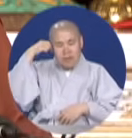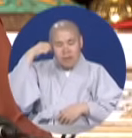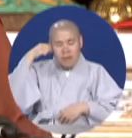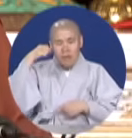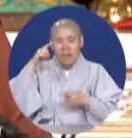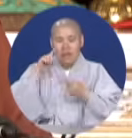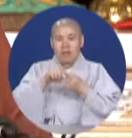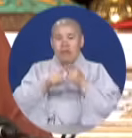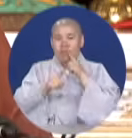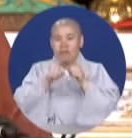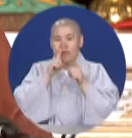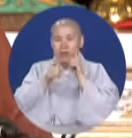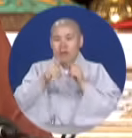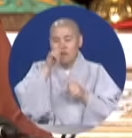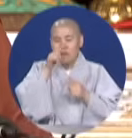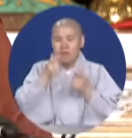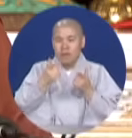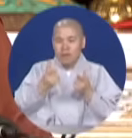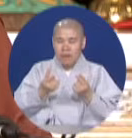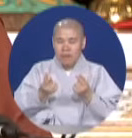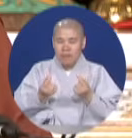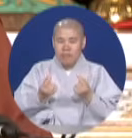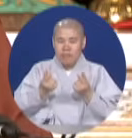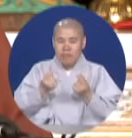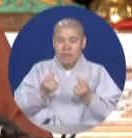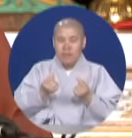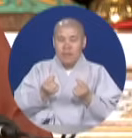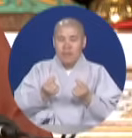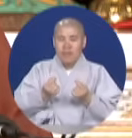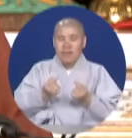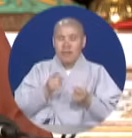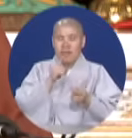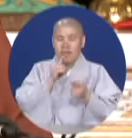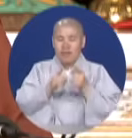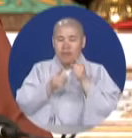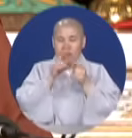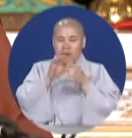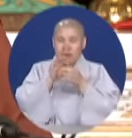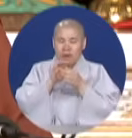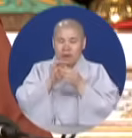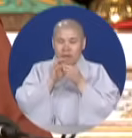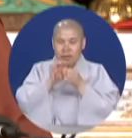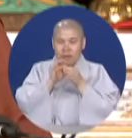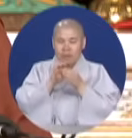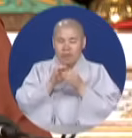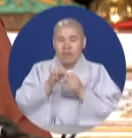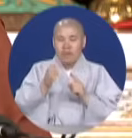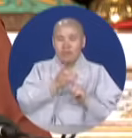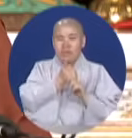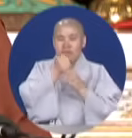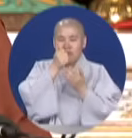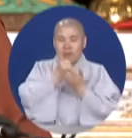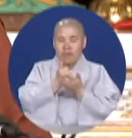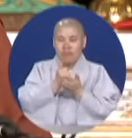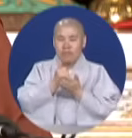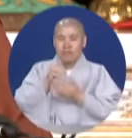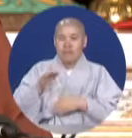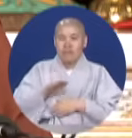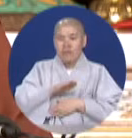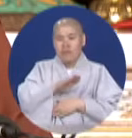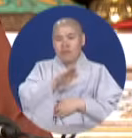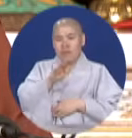말씀이 있듯이 그 말씀을 또 통해서 그 부처님이